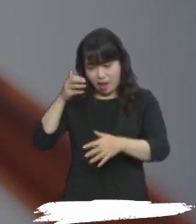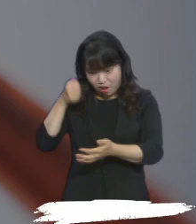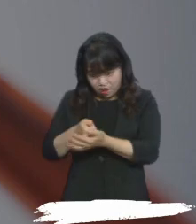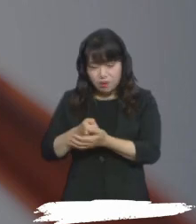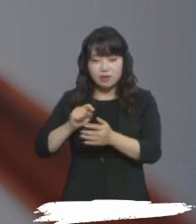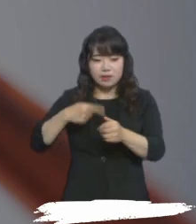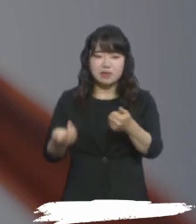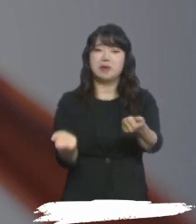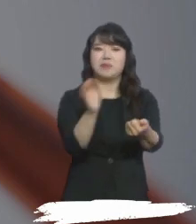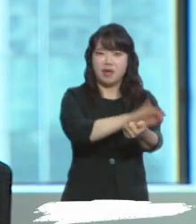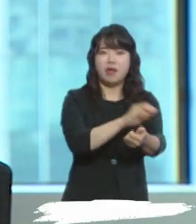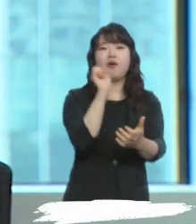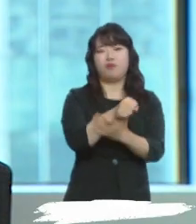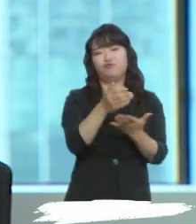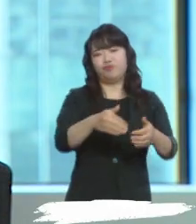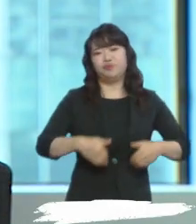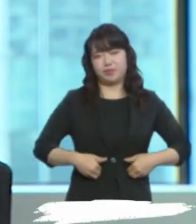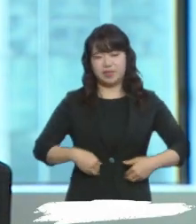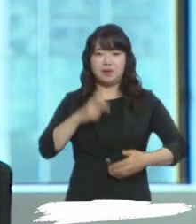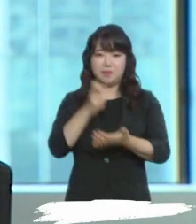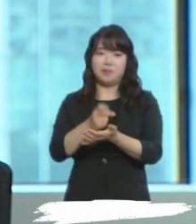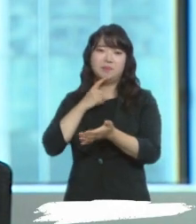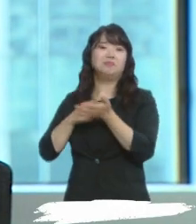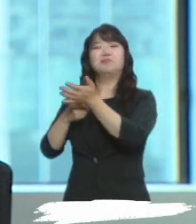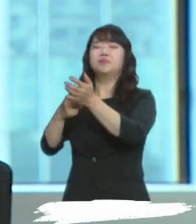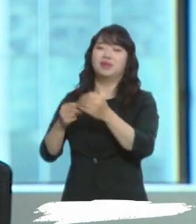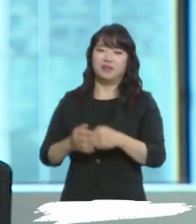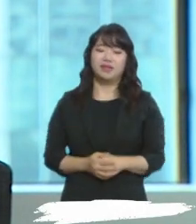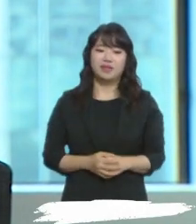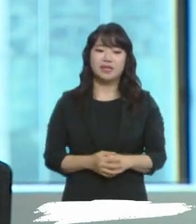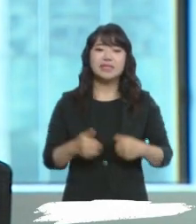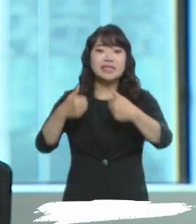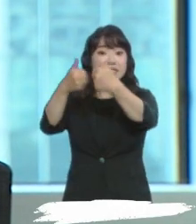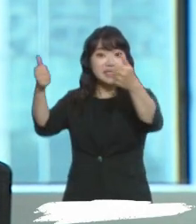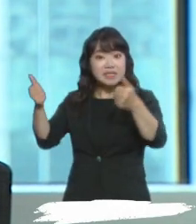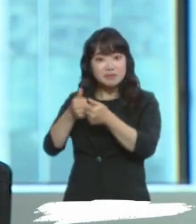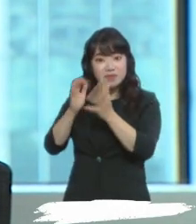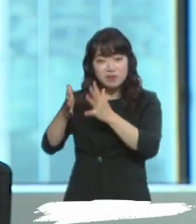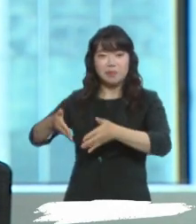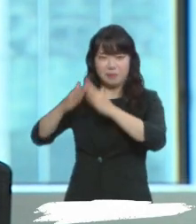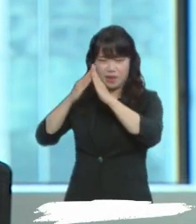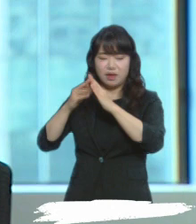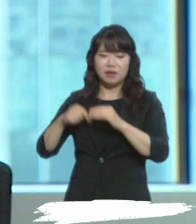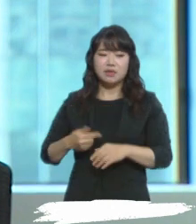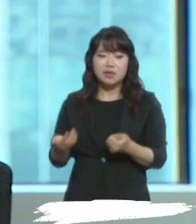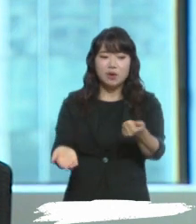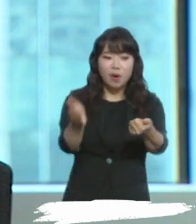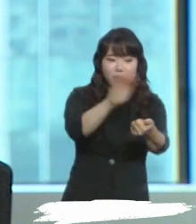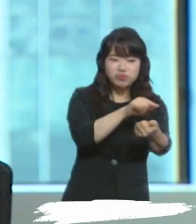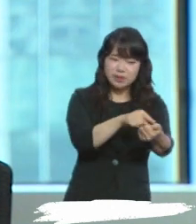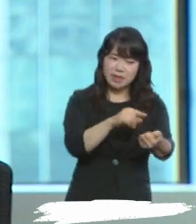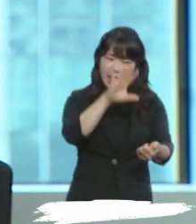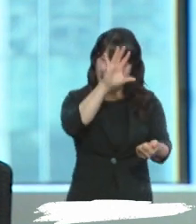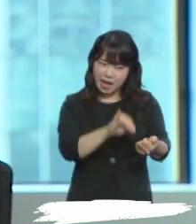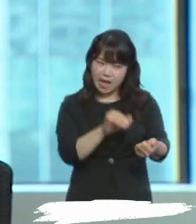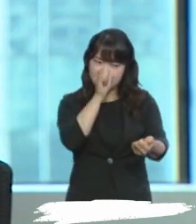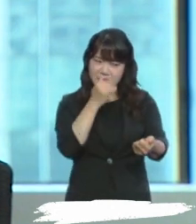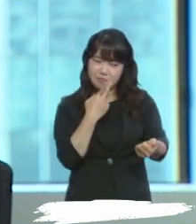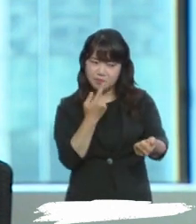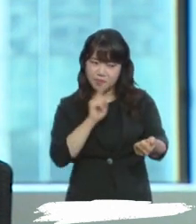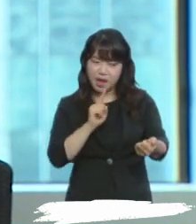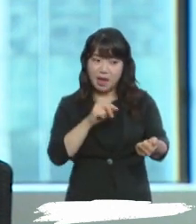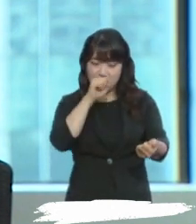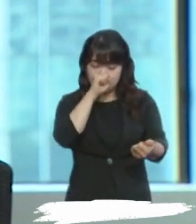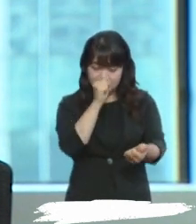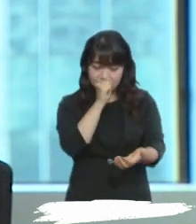결정을 내리게 했습니다. 이장 심의를 하는 기구를 통해서 이장의 필요성을 검토할 수가 있는 거고요. 그